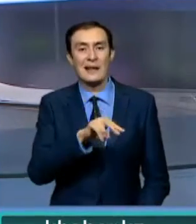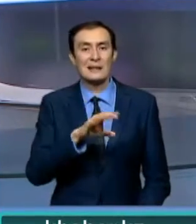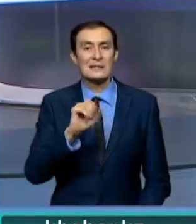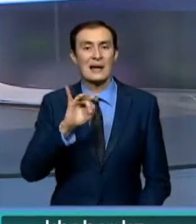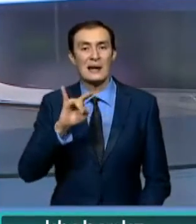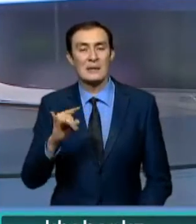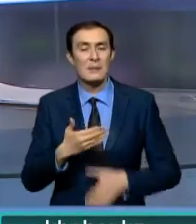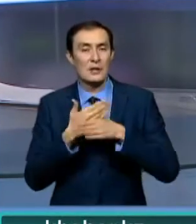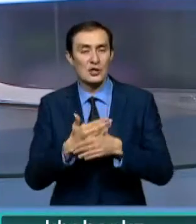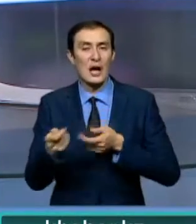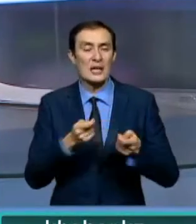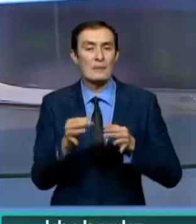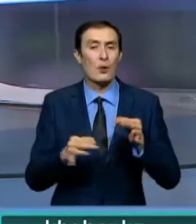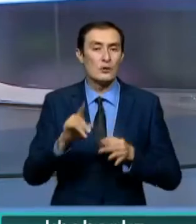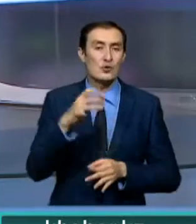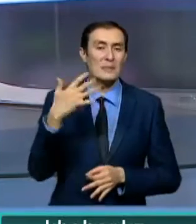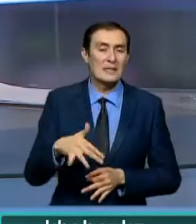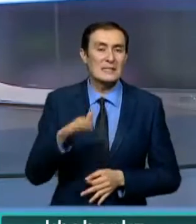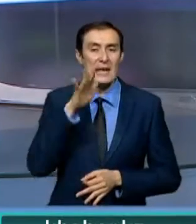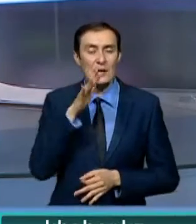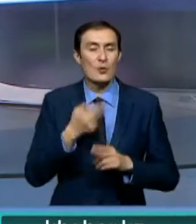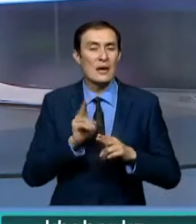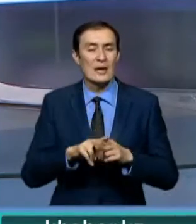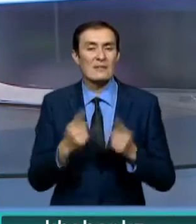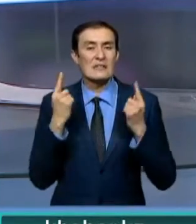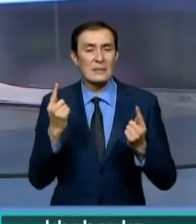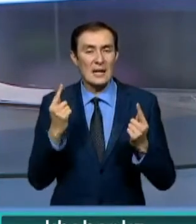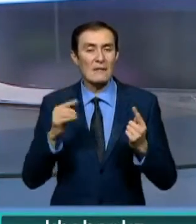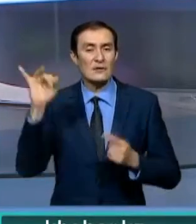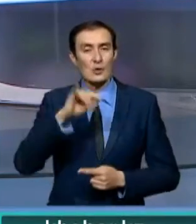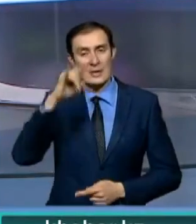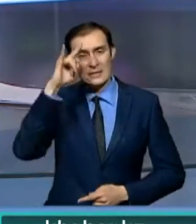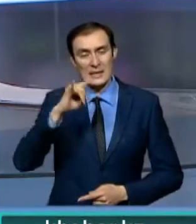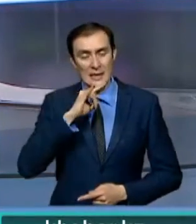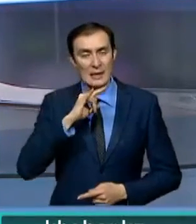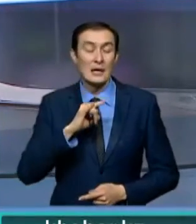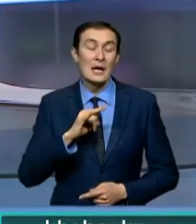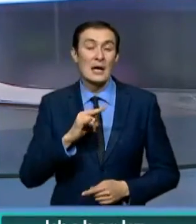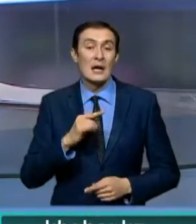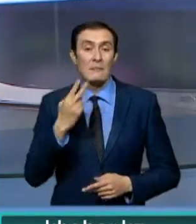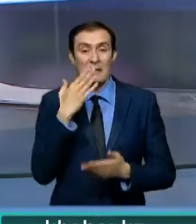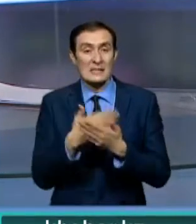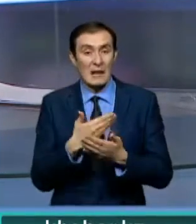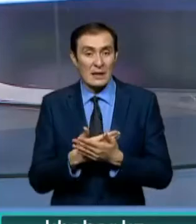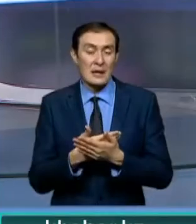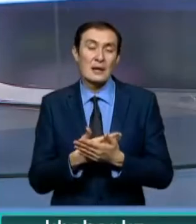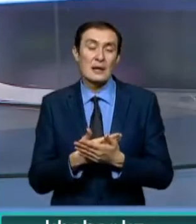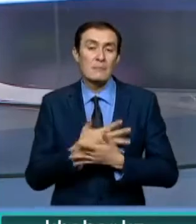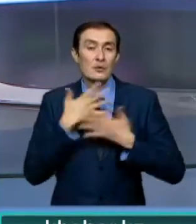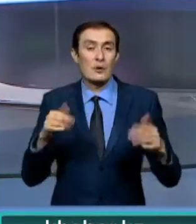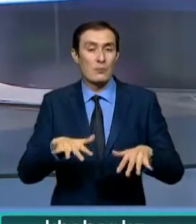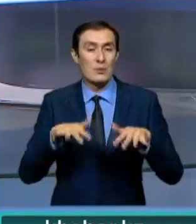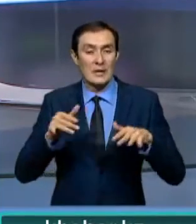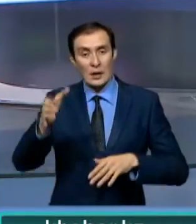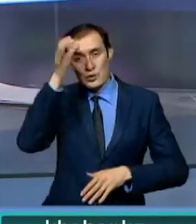издана при поддержке акима области к 150-летию этого знаменательного в истории казахстана события и и представили а широкой публике на